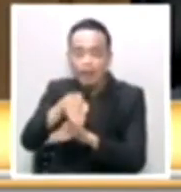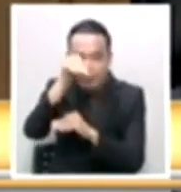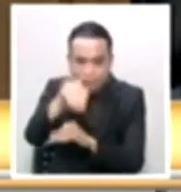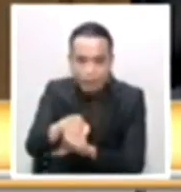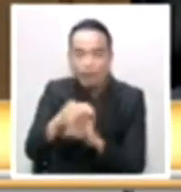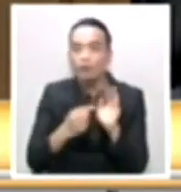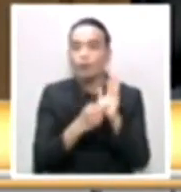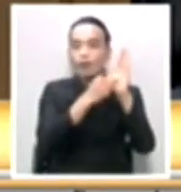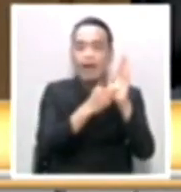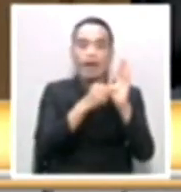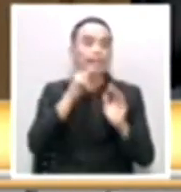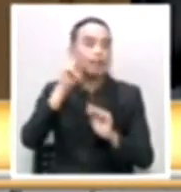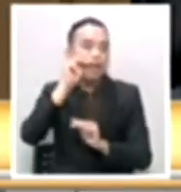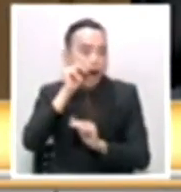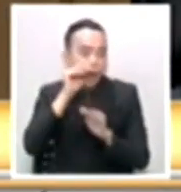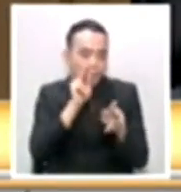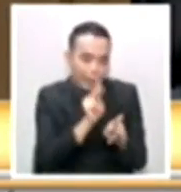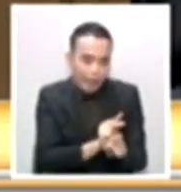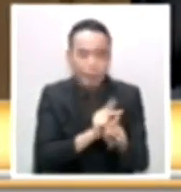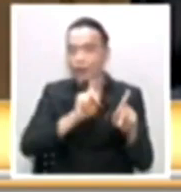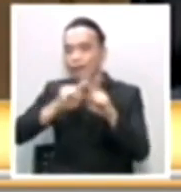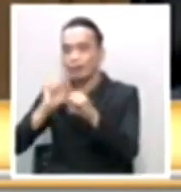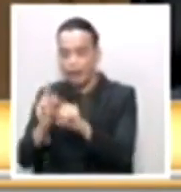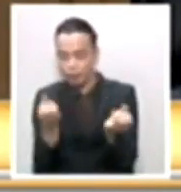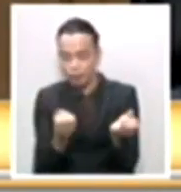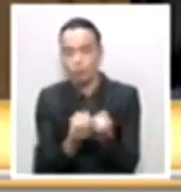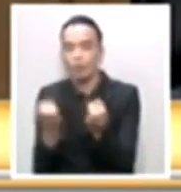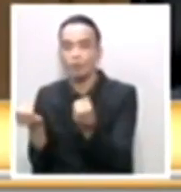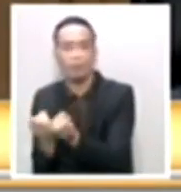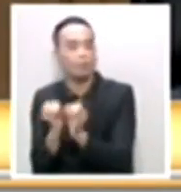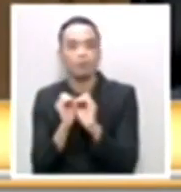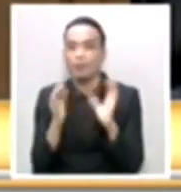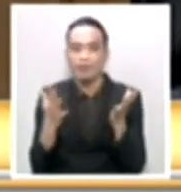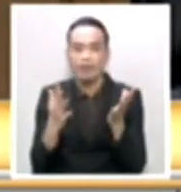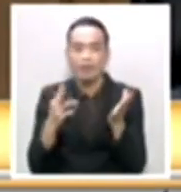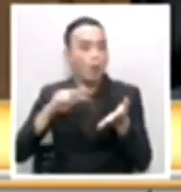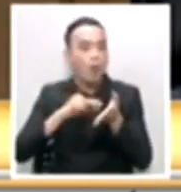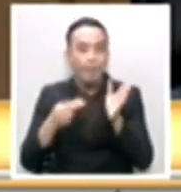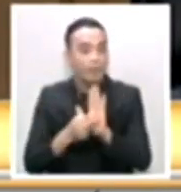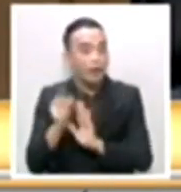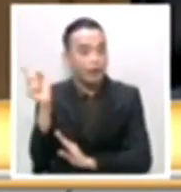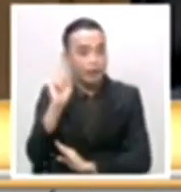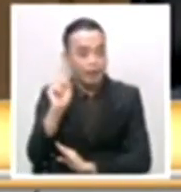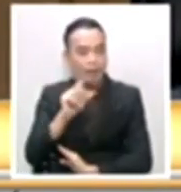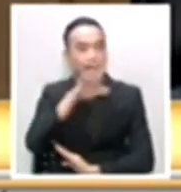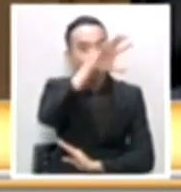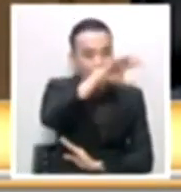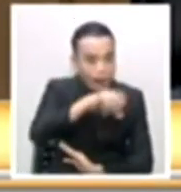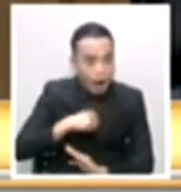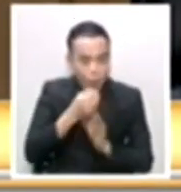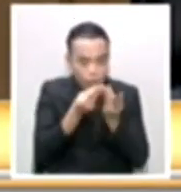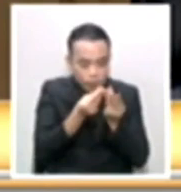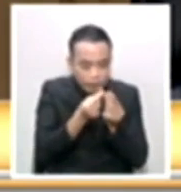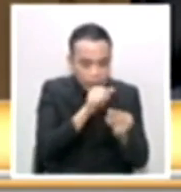ครับไม่ได้รับผลกระทบในส่วนนี้นะครับหมายถึงว่าเราไม่ได้เอาพื้นที่ที่